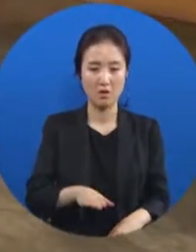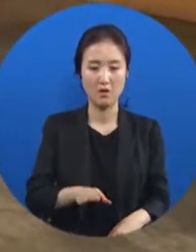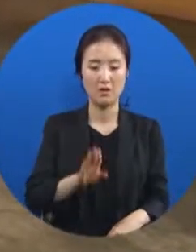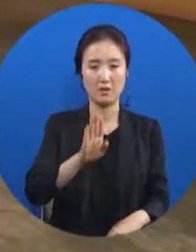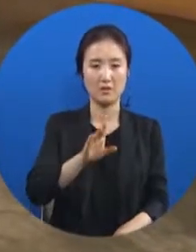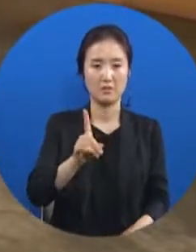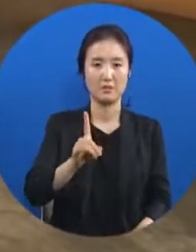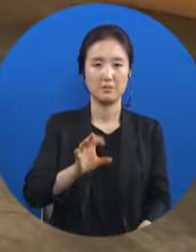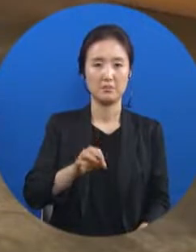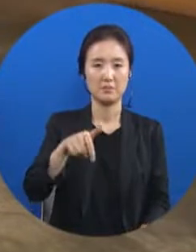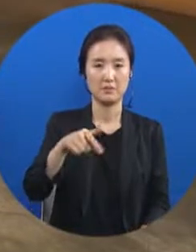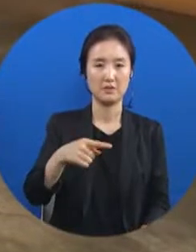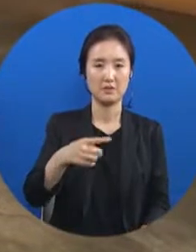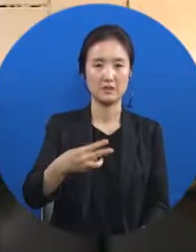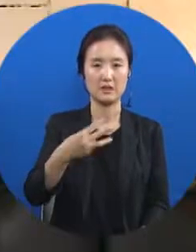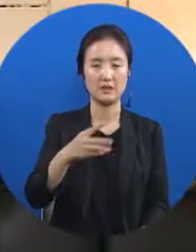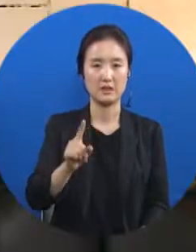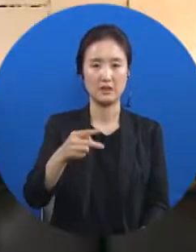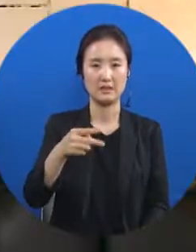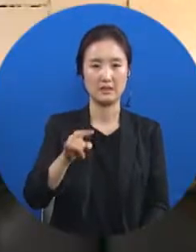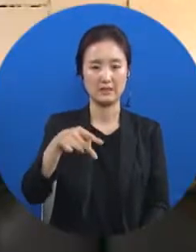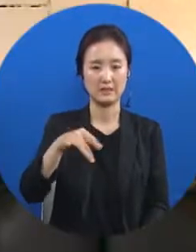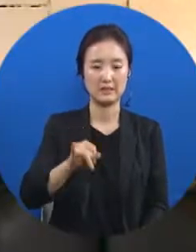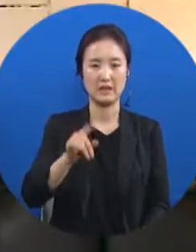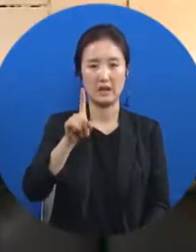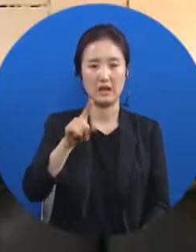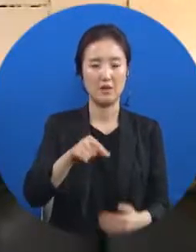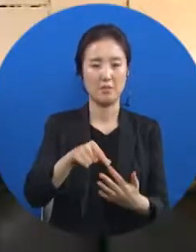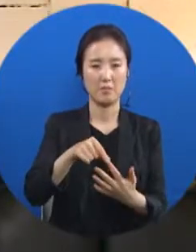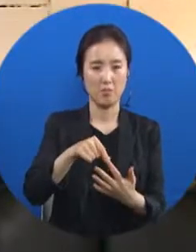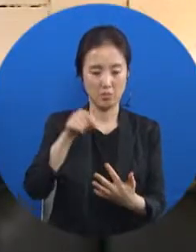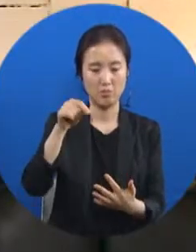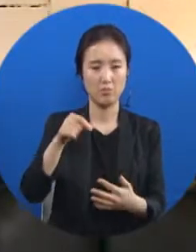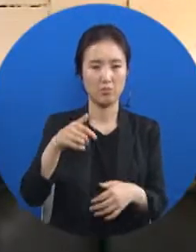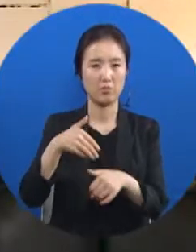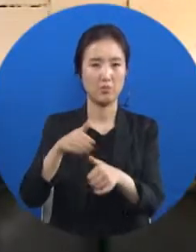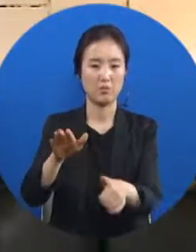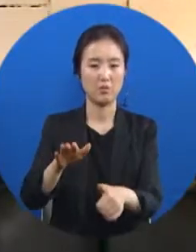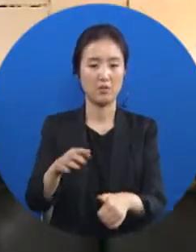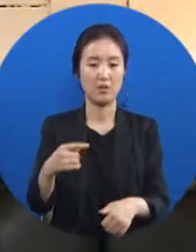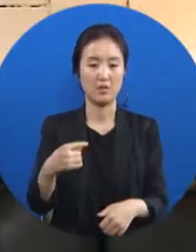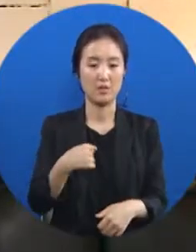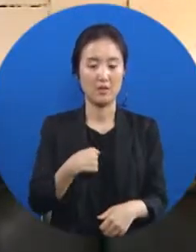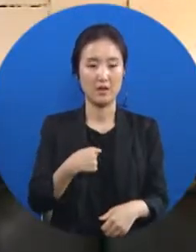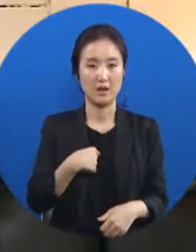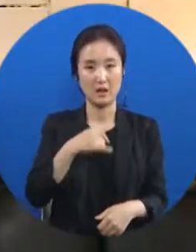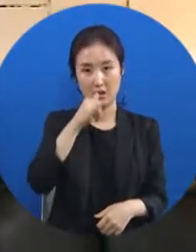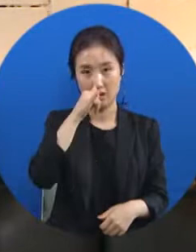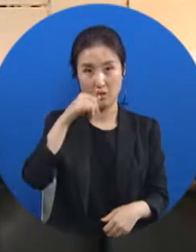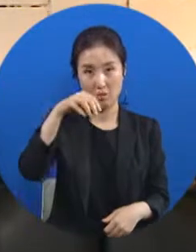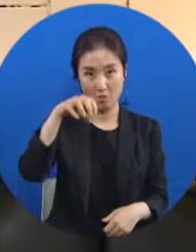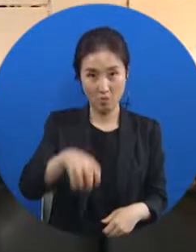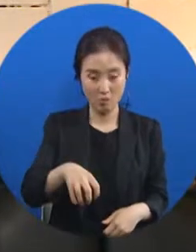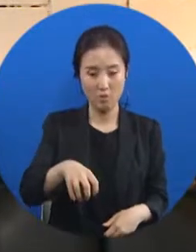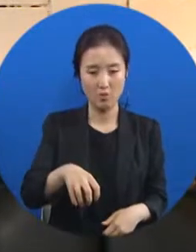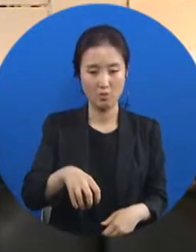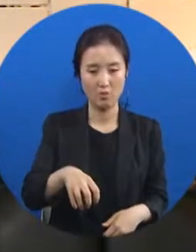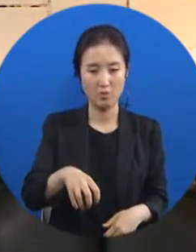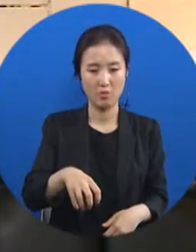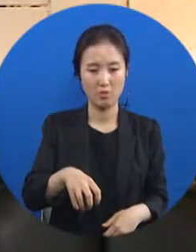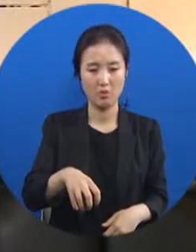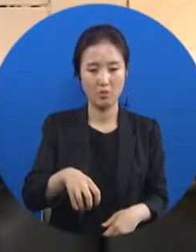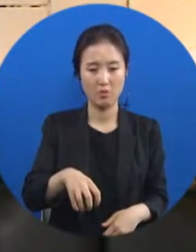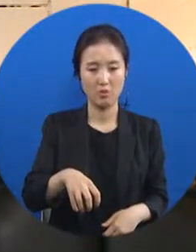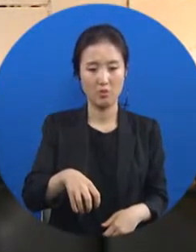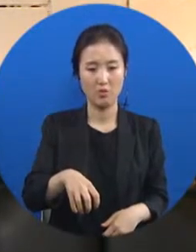한 명을 뽑아서 보내겠다. 예. 전국에서 19명을 뽑는데 제가 있는 지역에서 한 명을 제가 있는